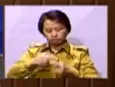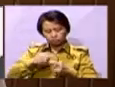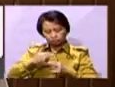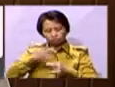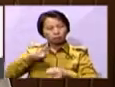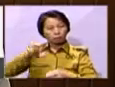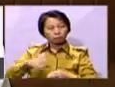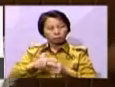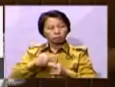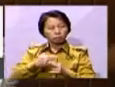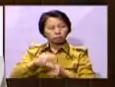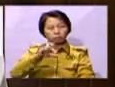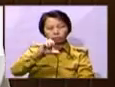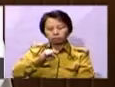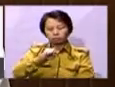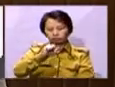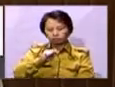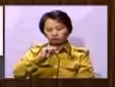dia